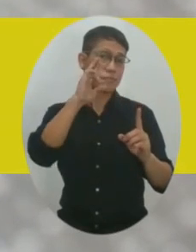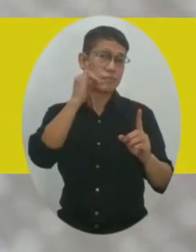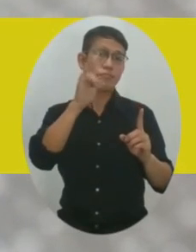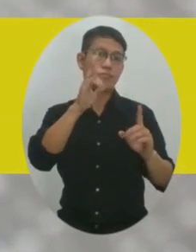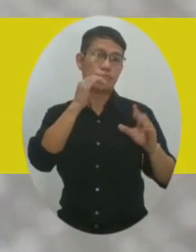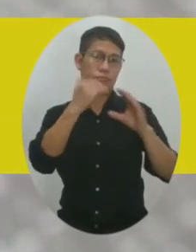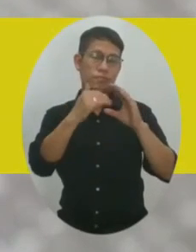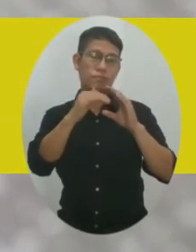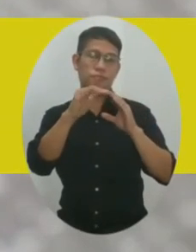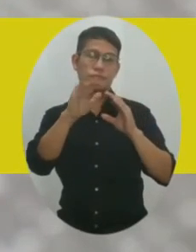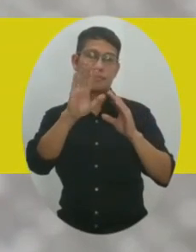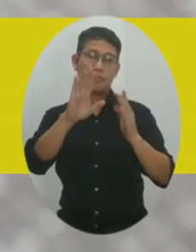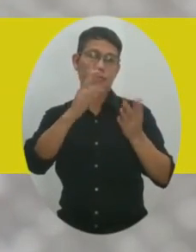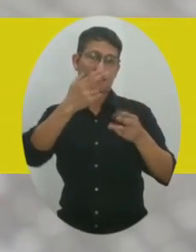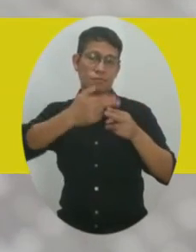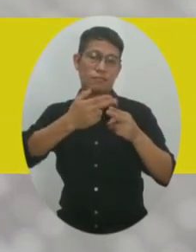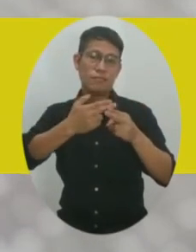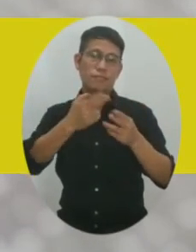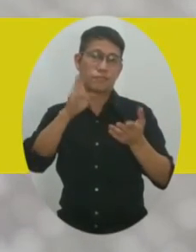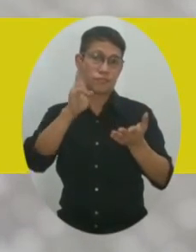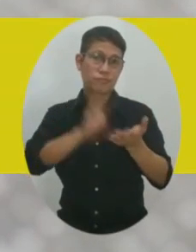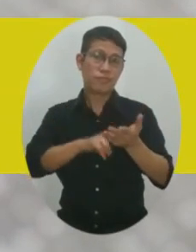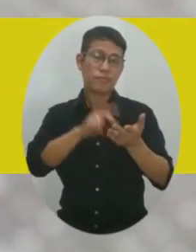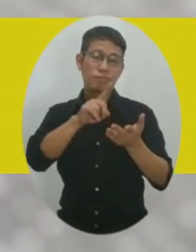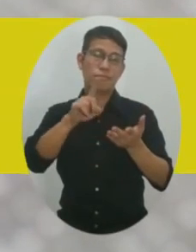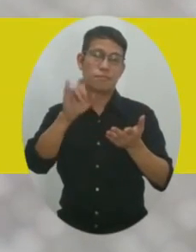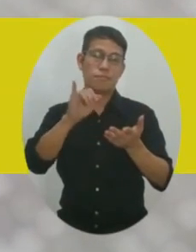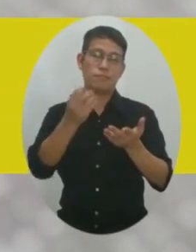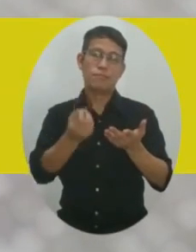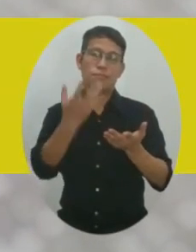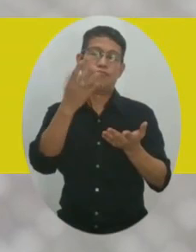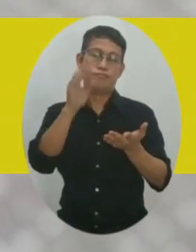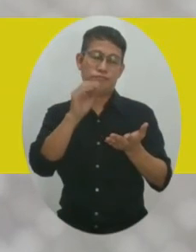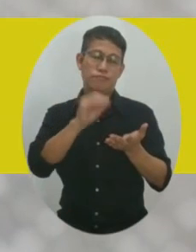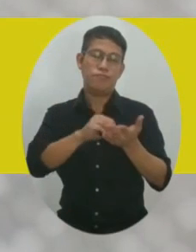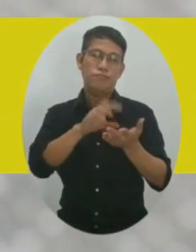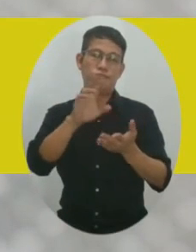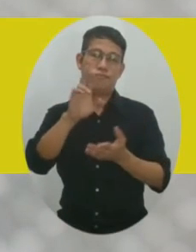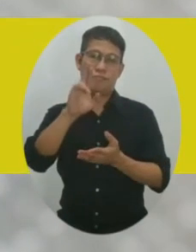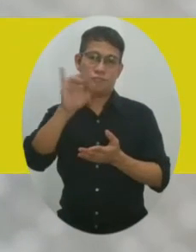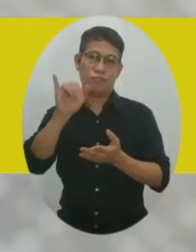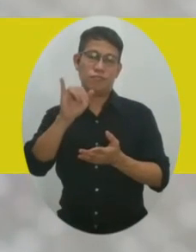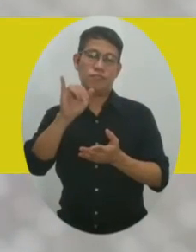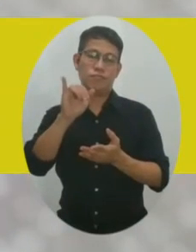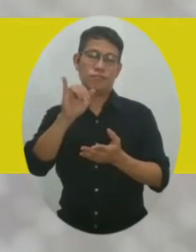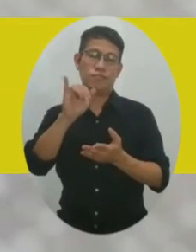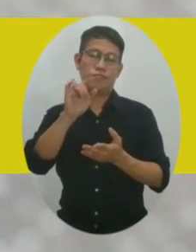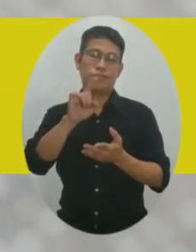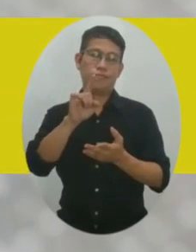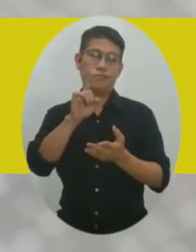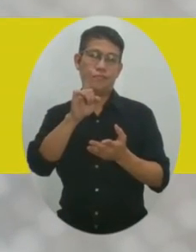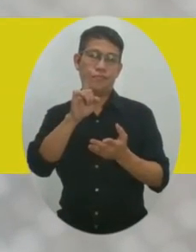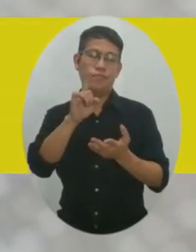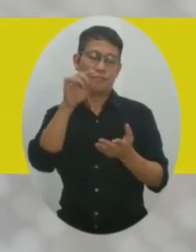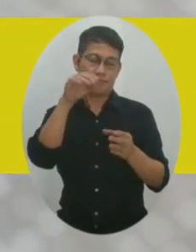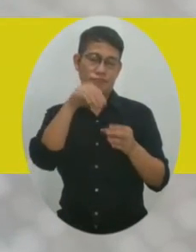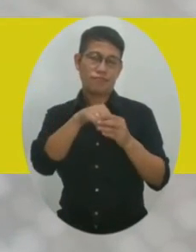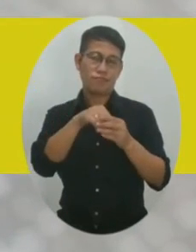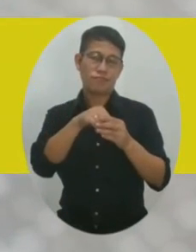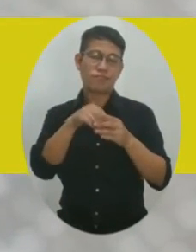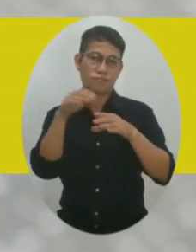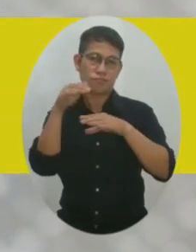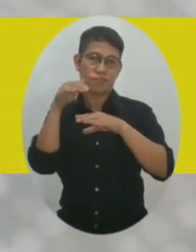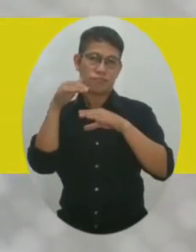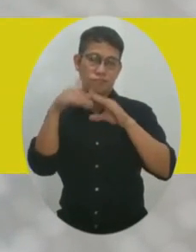donasyon, paki-email lang ang pangalan. Si RJ Aringo, yan ang kanyang pangalan. Lagay yung